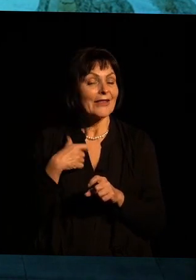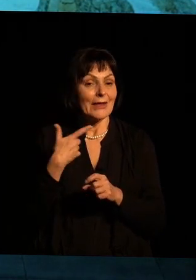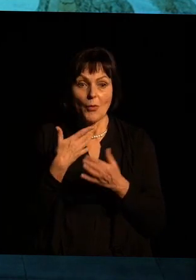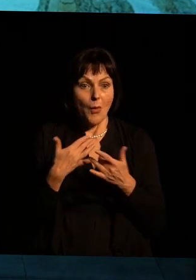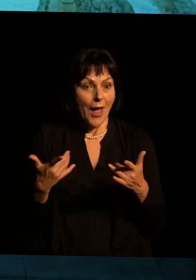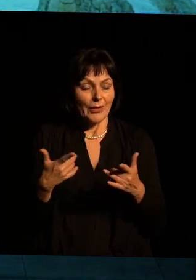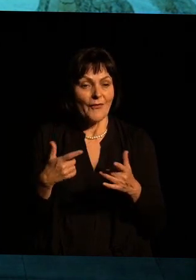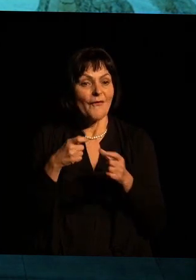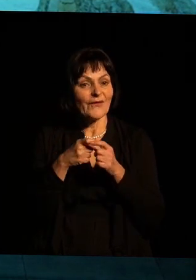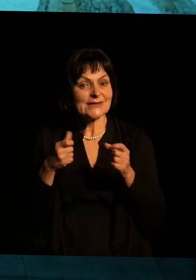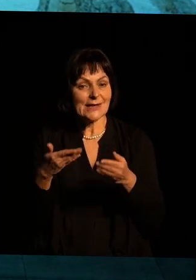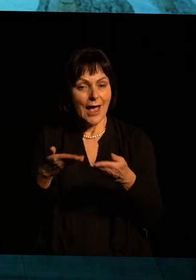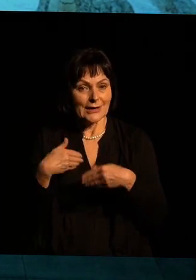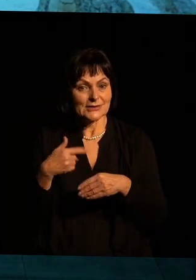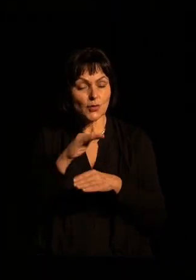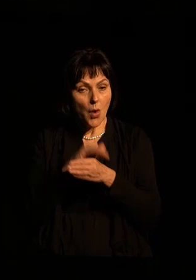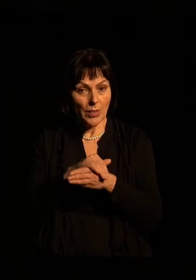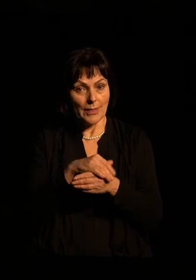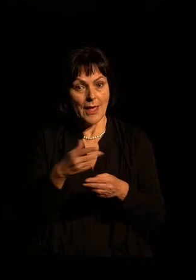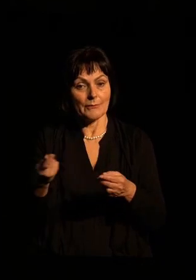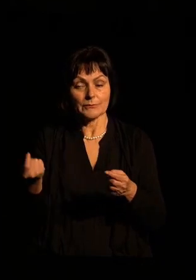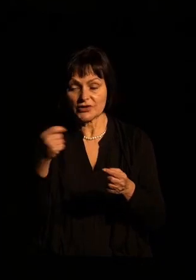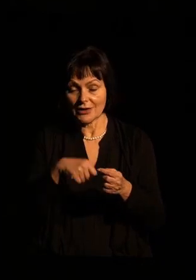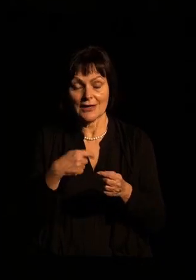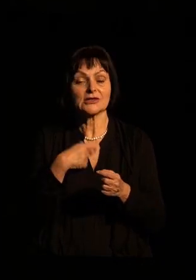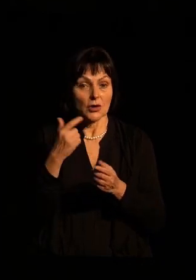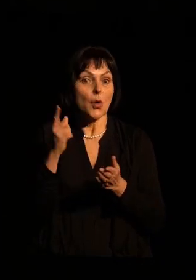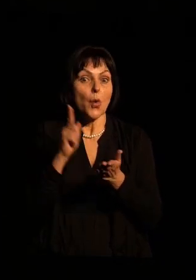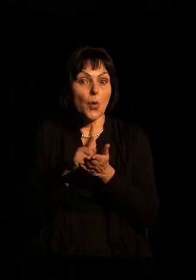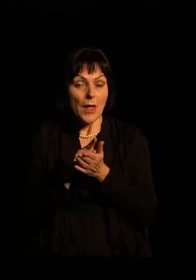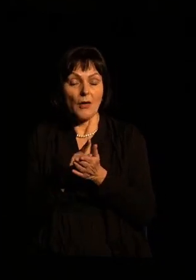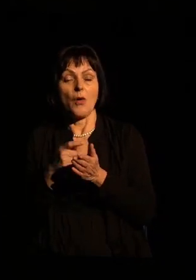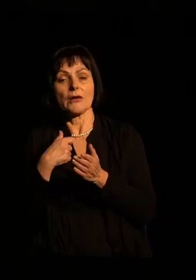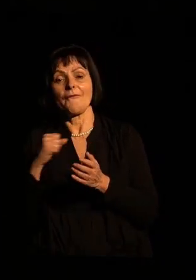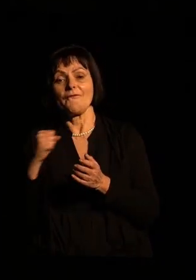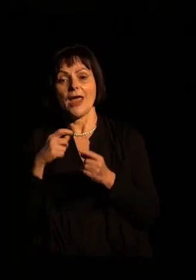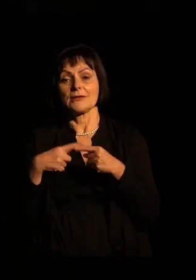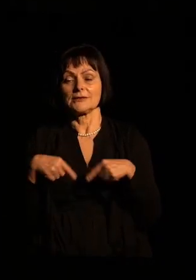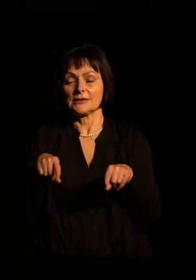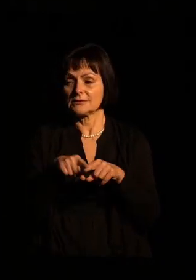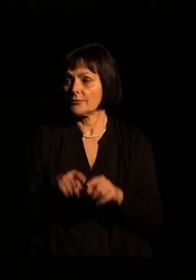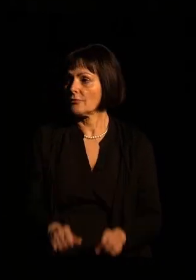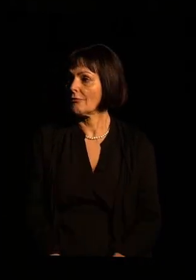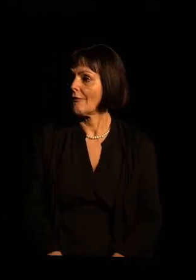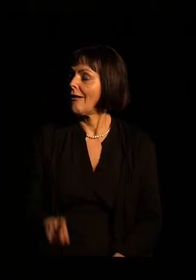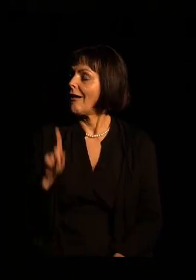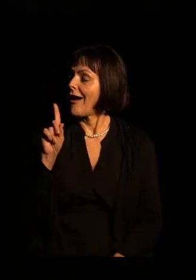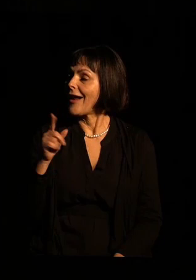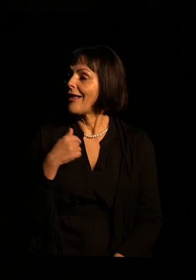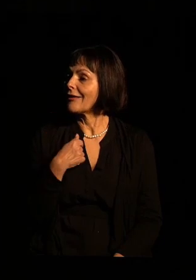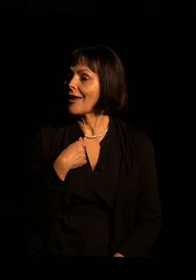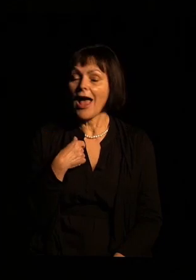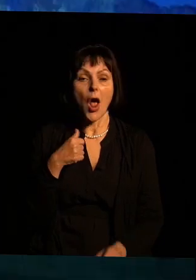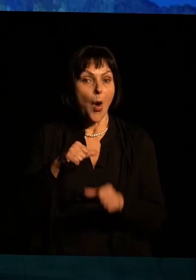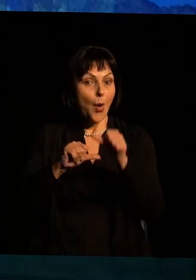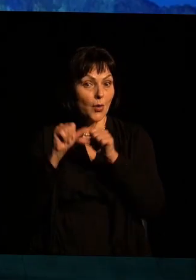było dostać. W końcu dostaliśmy, no i stworzył się fajny zespół. Aha, muszę powiedzieć, że ja tam